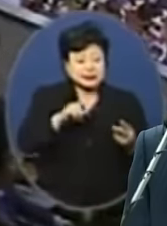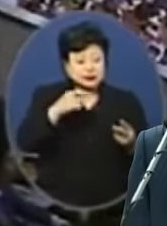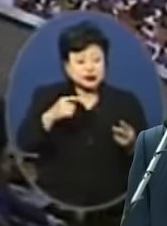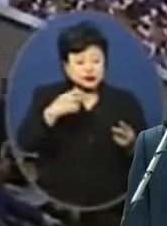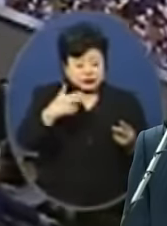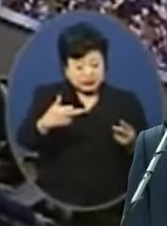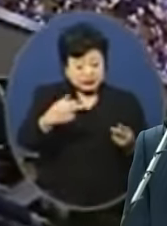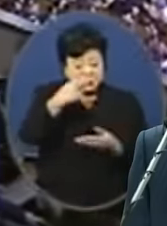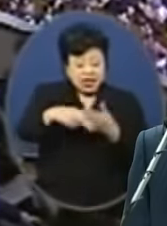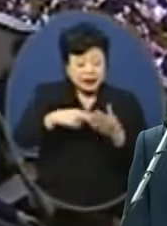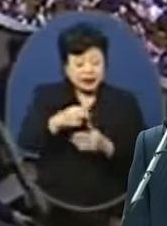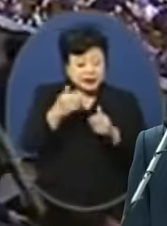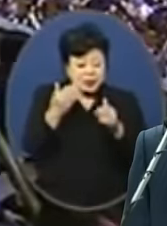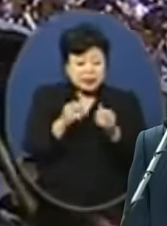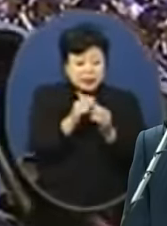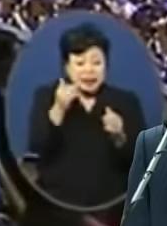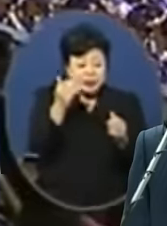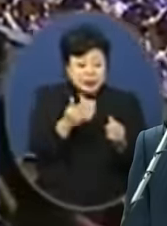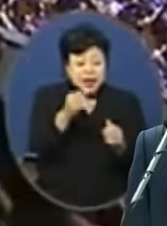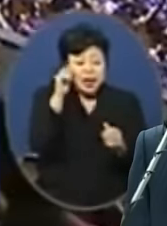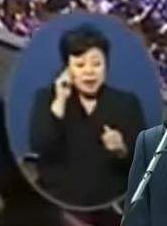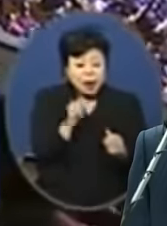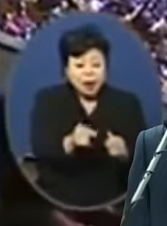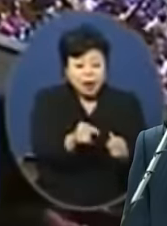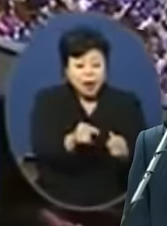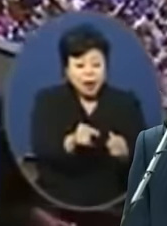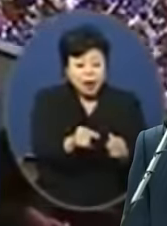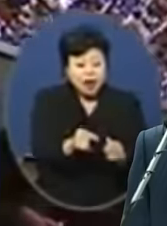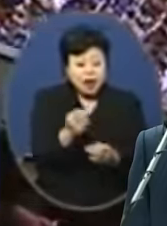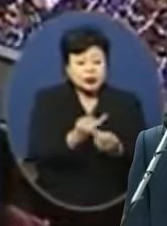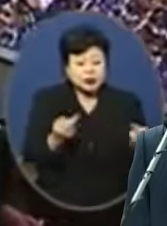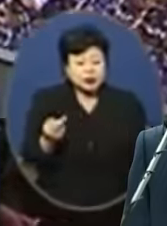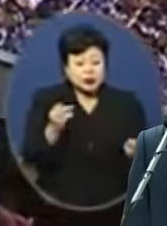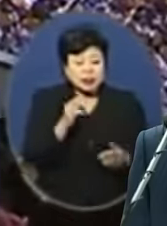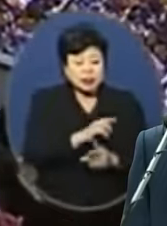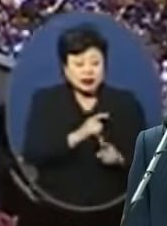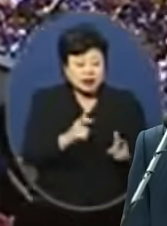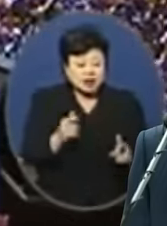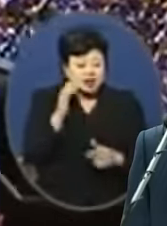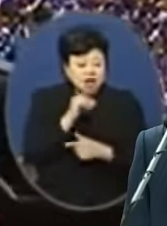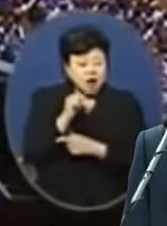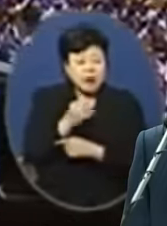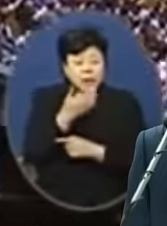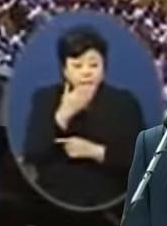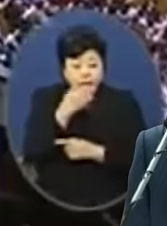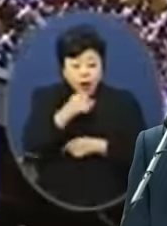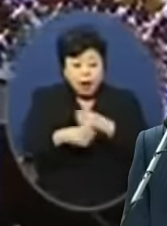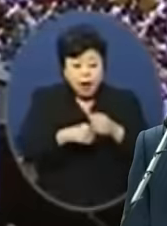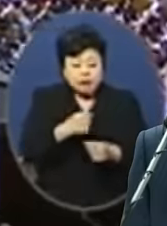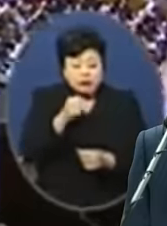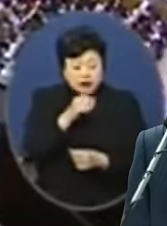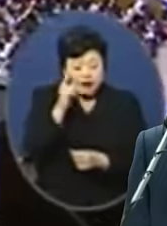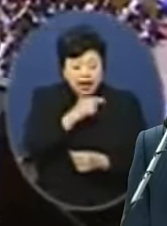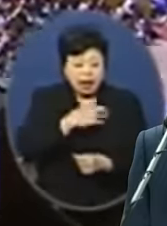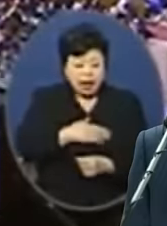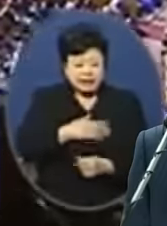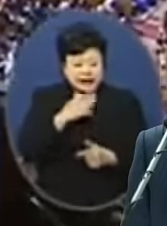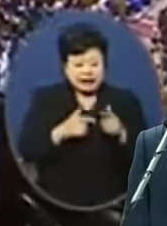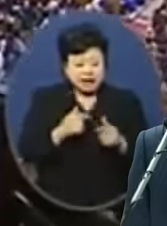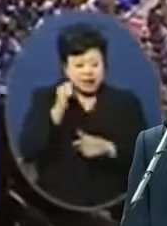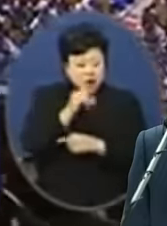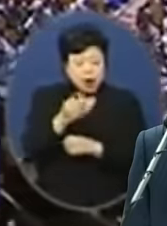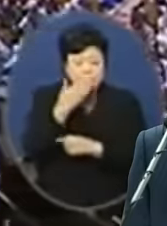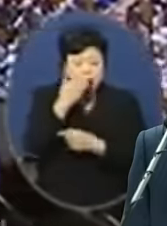17절에 야훼 하나님이 그 사람에게 명하여 이르시되 동산 각종 나무의 열매는 내가 임의로 먹되 선악을 알게 하는 나무의